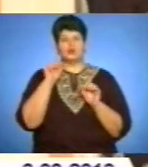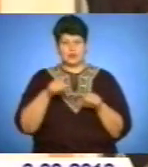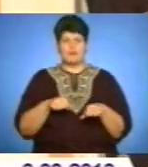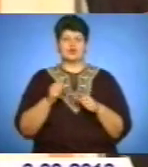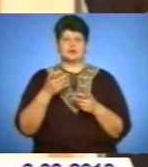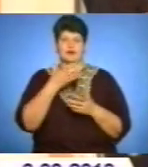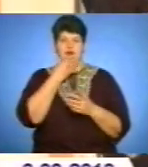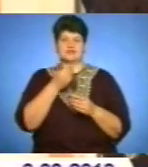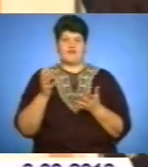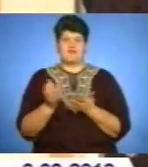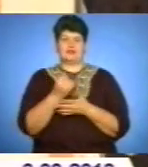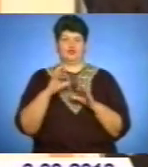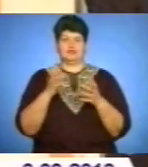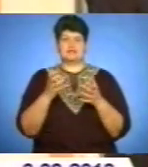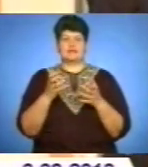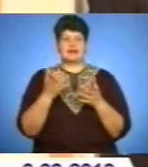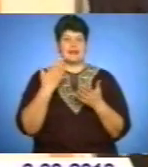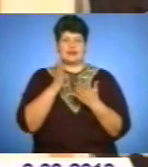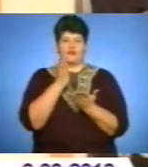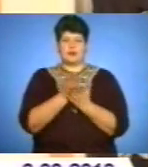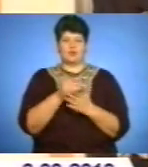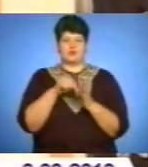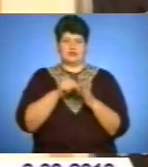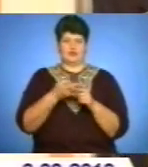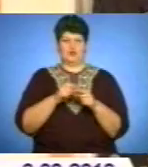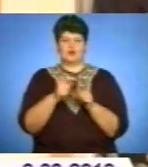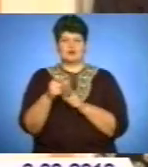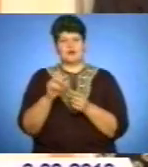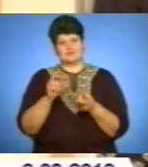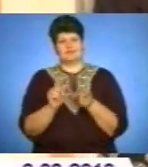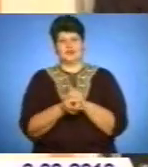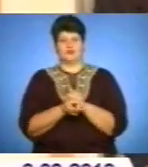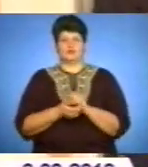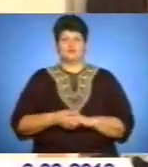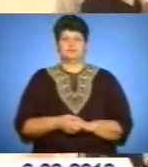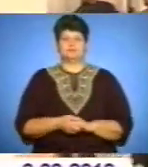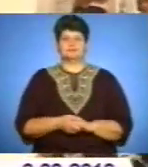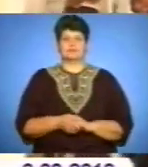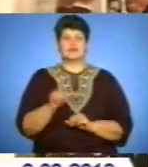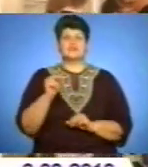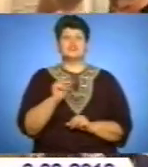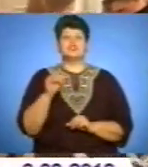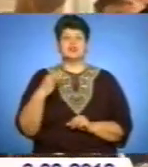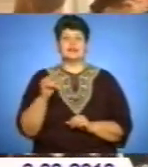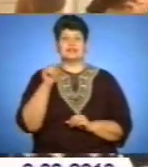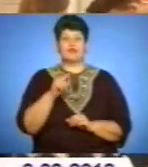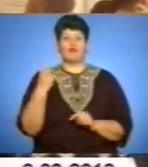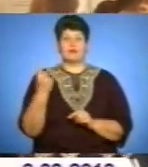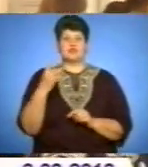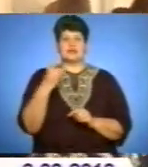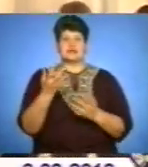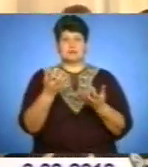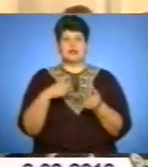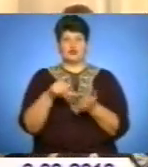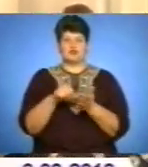краса врятує світ, але не в прямому значенні цього слова, а в переносному. Чи ти вперше раз береш участь в